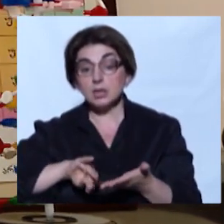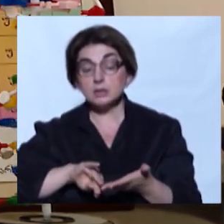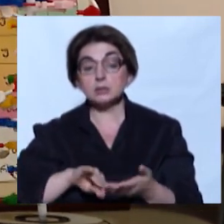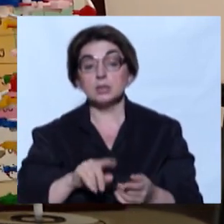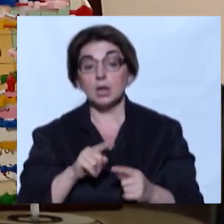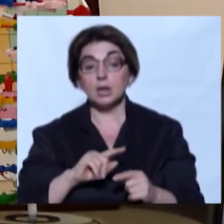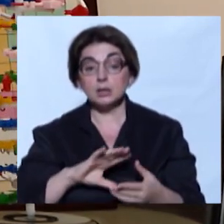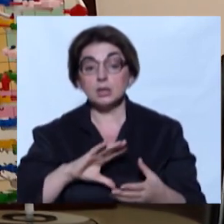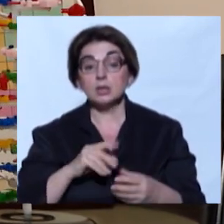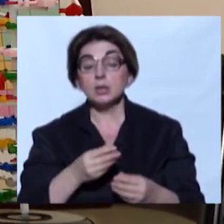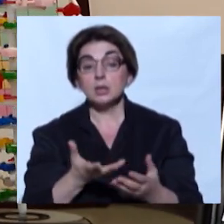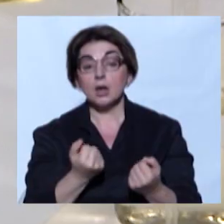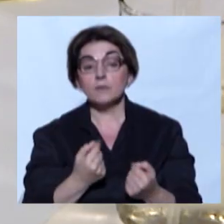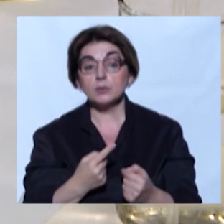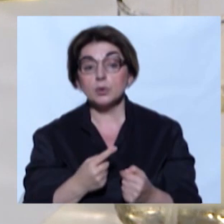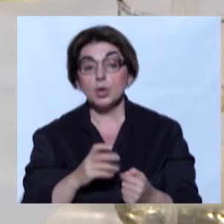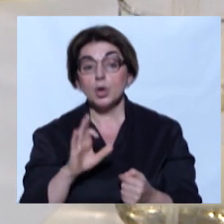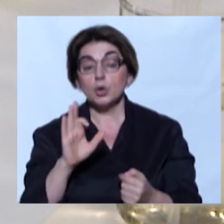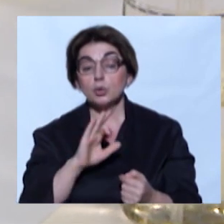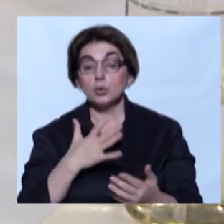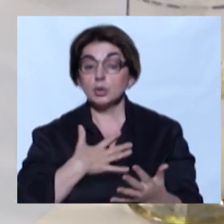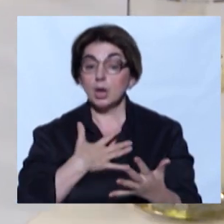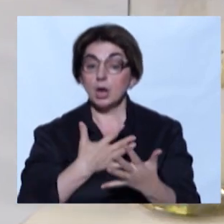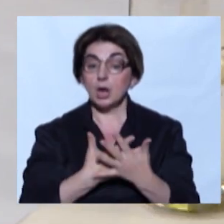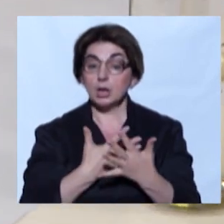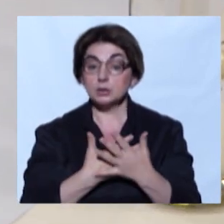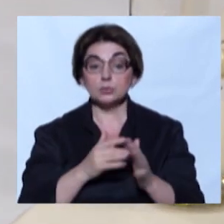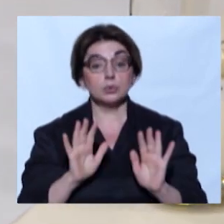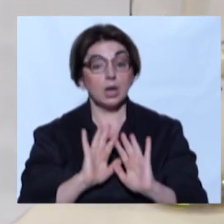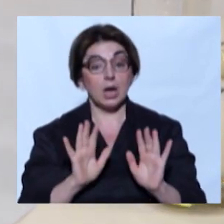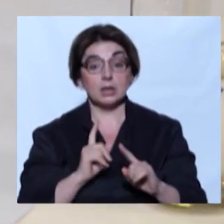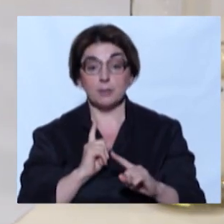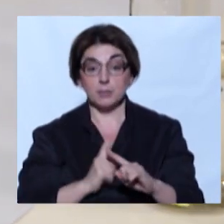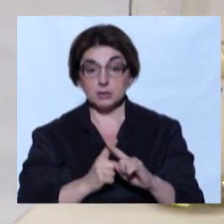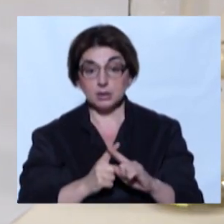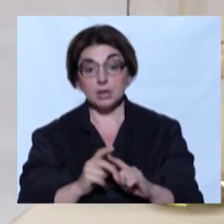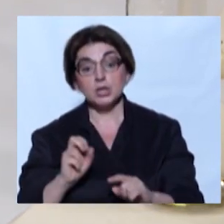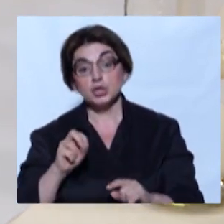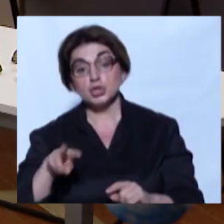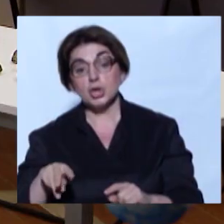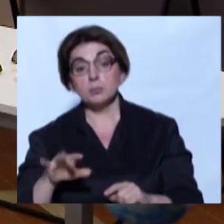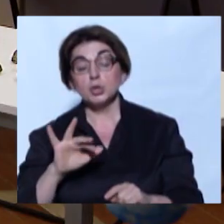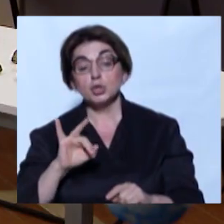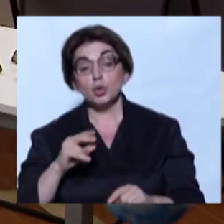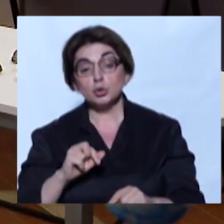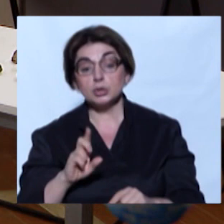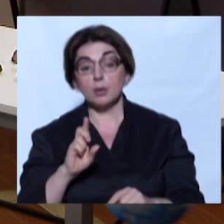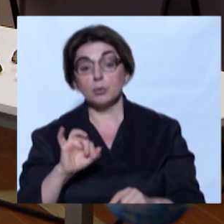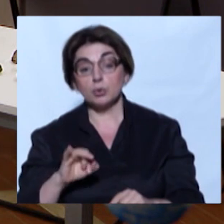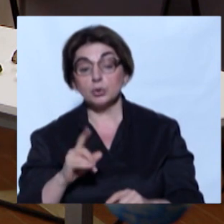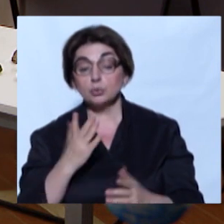აქედან დასკვნა შეგვიძლია გავაკეთოთ, რომ ქლორი უფრო აქტიური არამეტალია, ვიდრე ბრომი და იოდი. შევხედოთ, რა მოხდება,